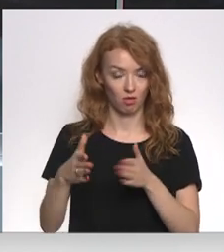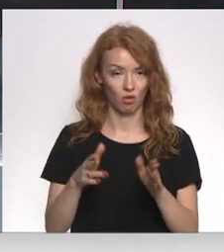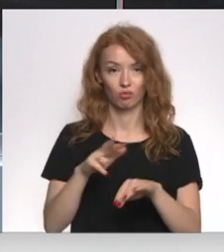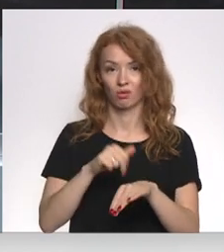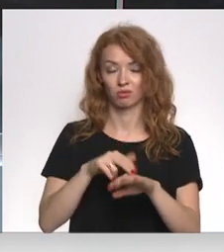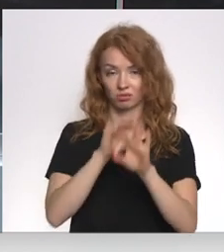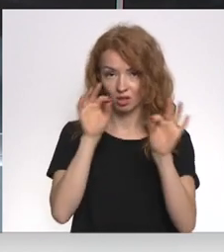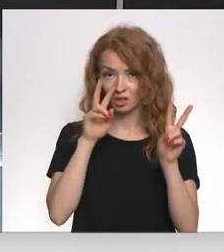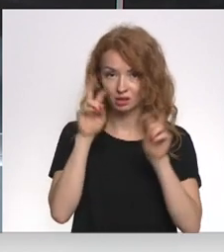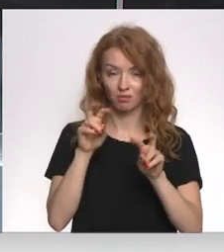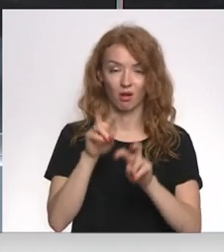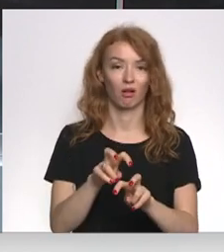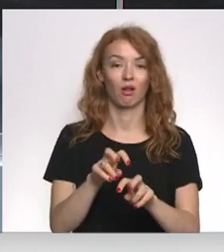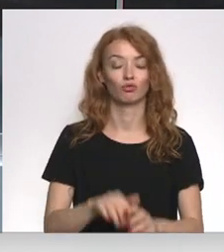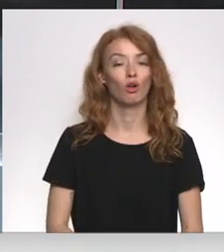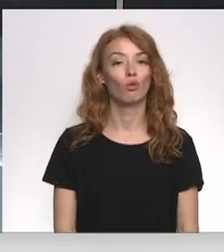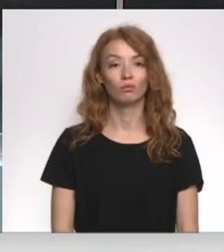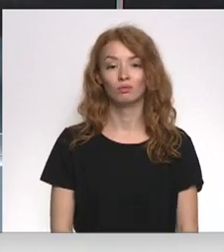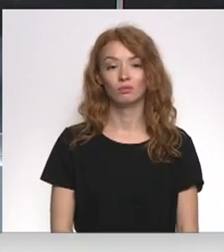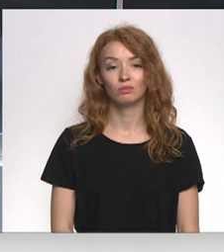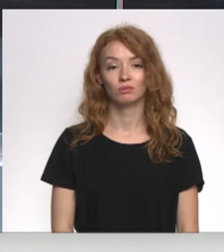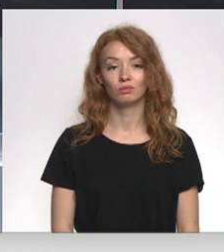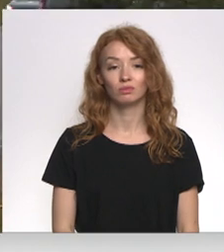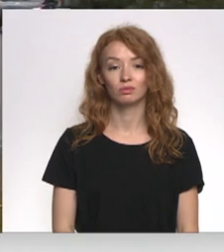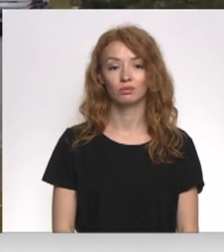sākusi izmeklēšanu un temat turpina Judīta Čunka.